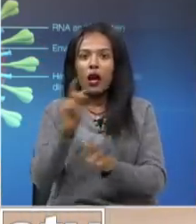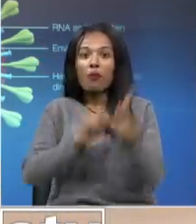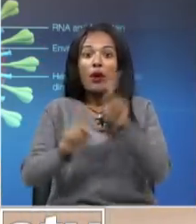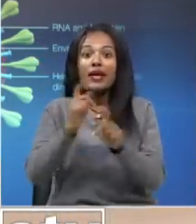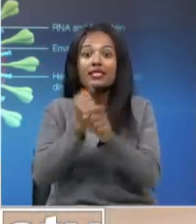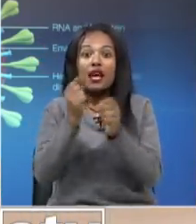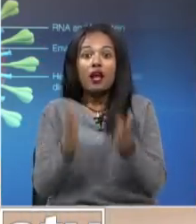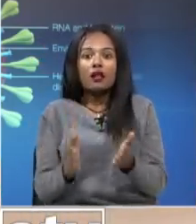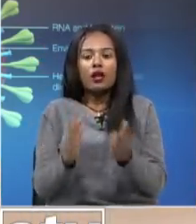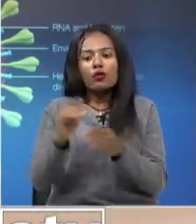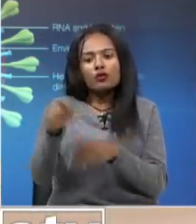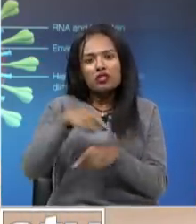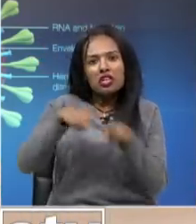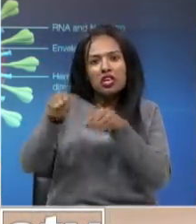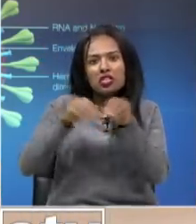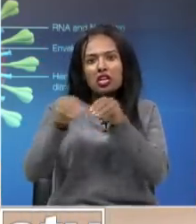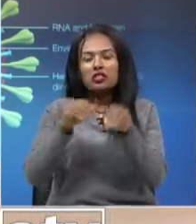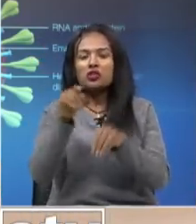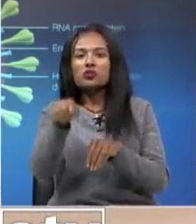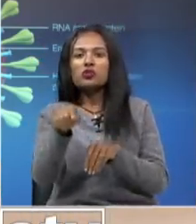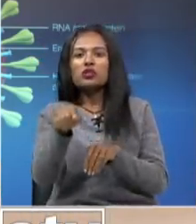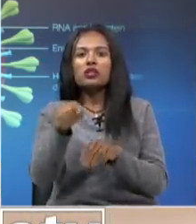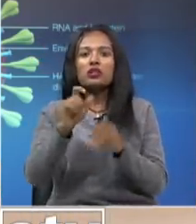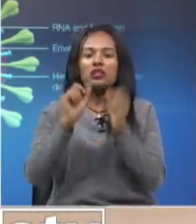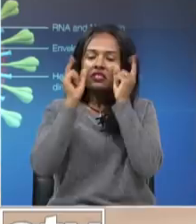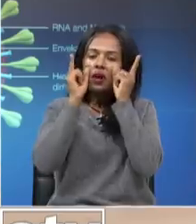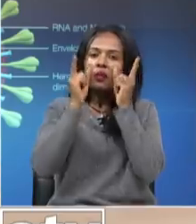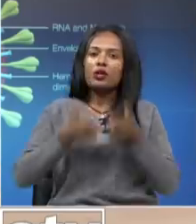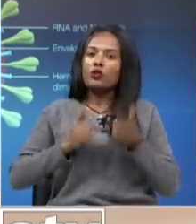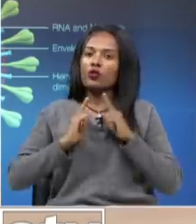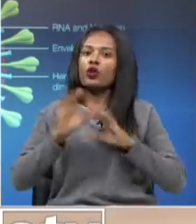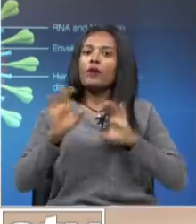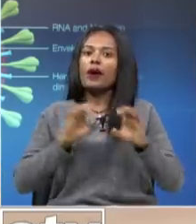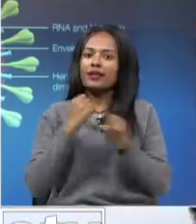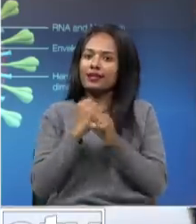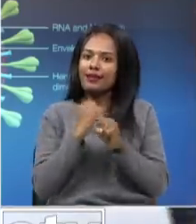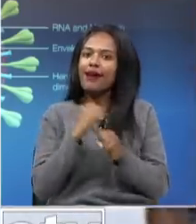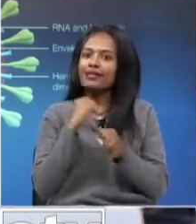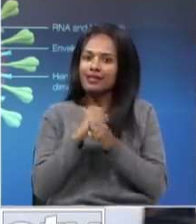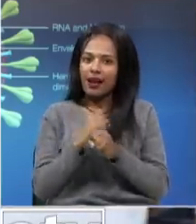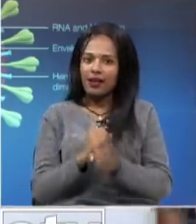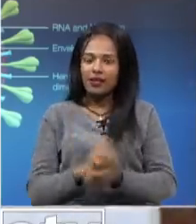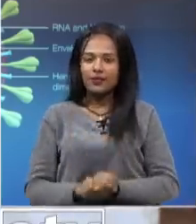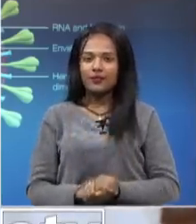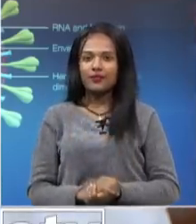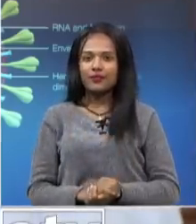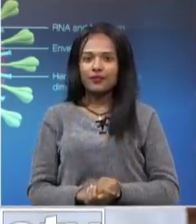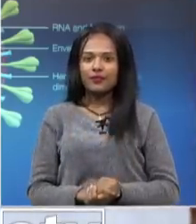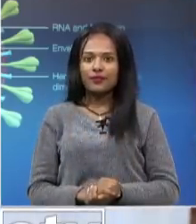ሰራተኛው ሲሄድ ሲንቀሳቀስ እሱን ግንዛቤ እንዲኖረው የማድረግ ስራ እንሰራን።